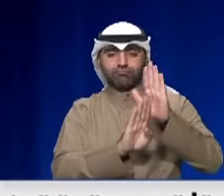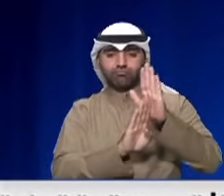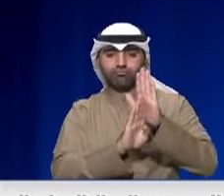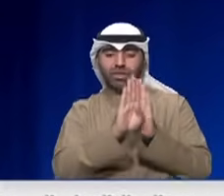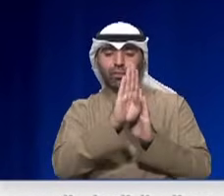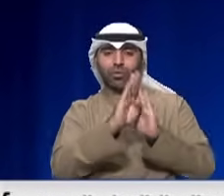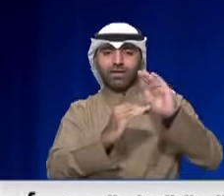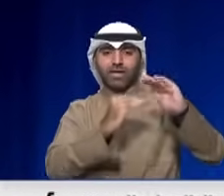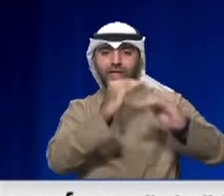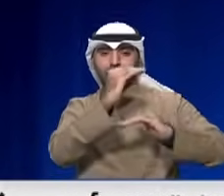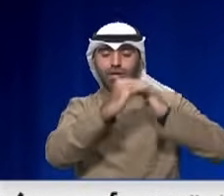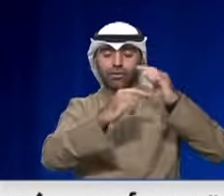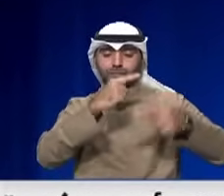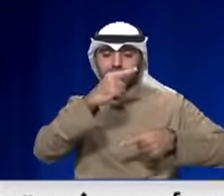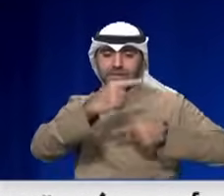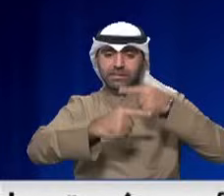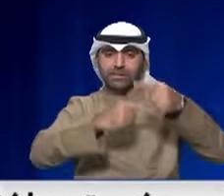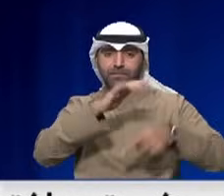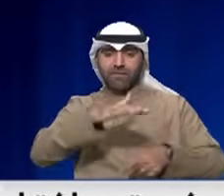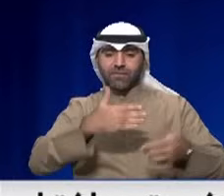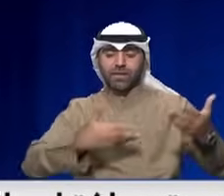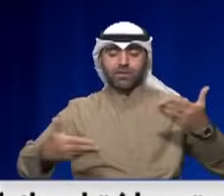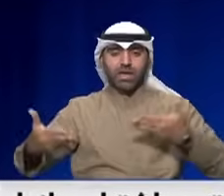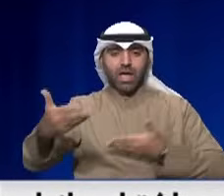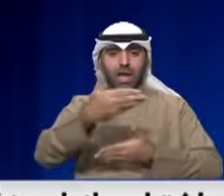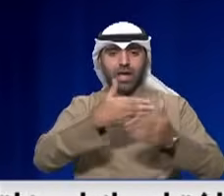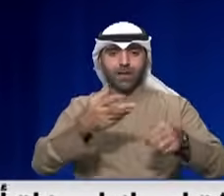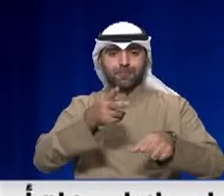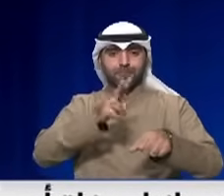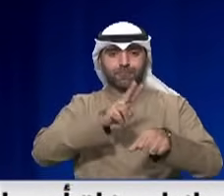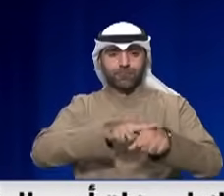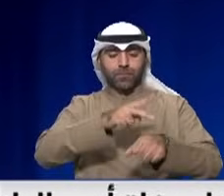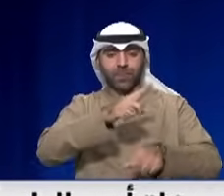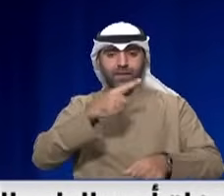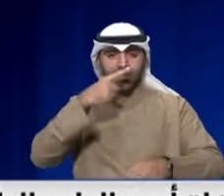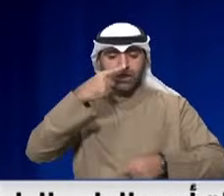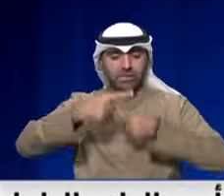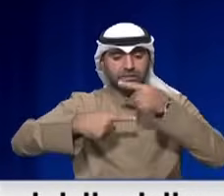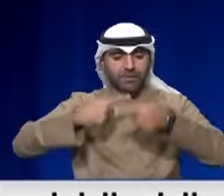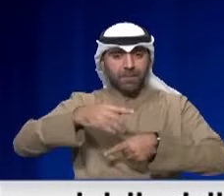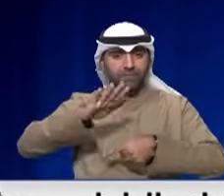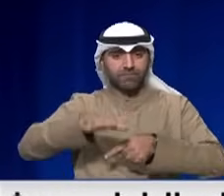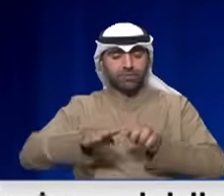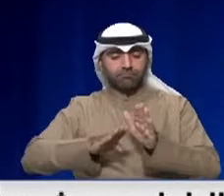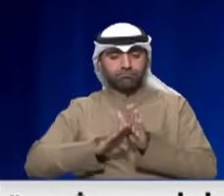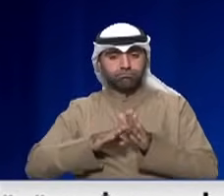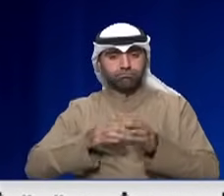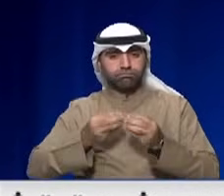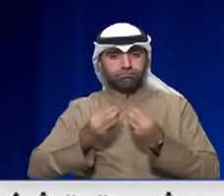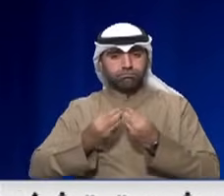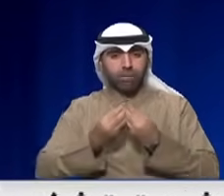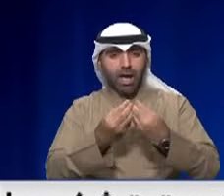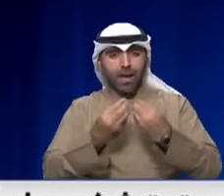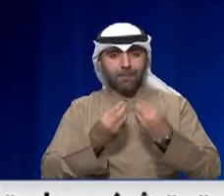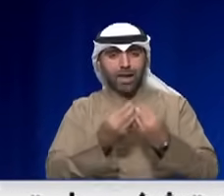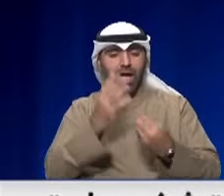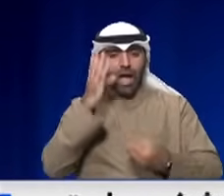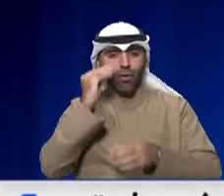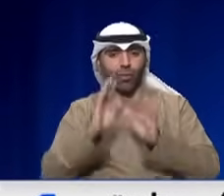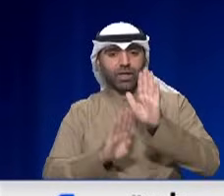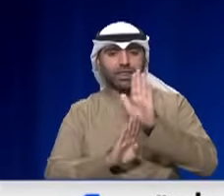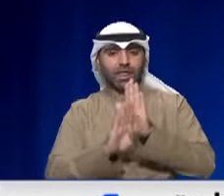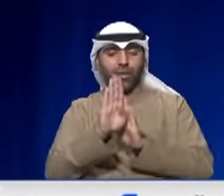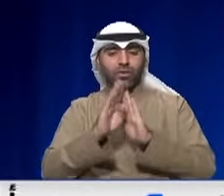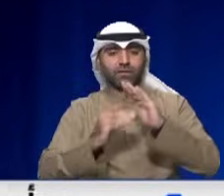البلدين والشعبين الشقيق ومؤكدا على التطلع لتعزيزها في المجالات كافه راجيا سموه